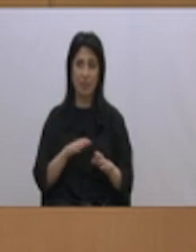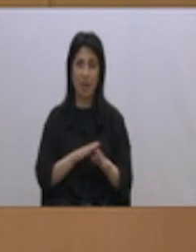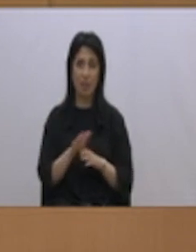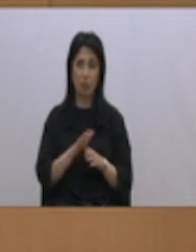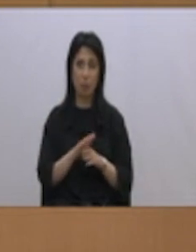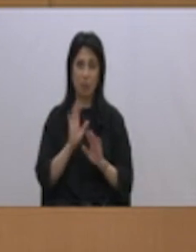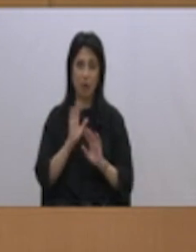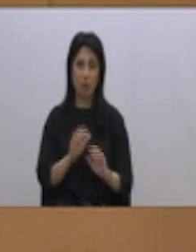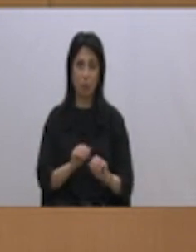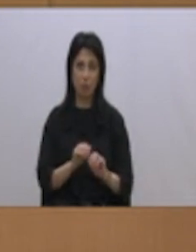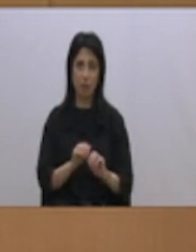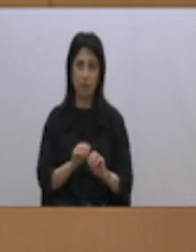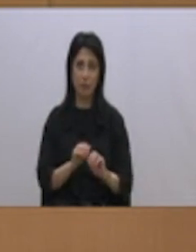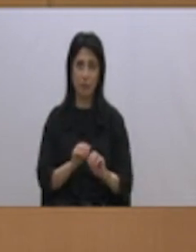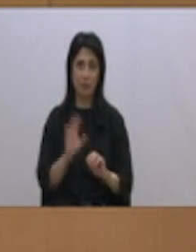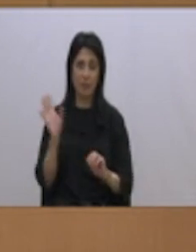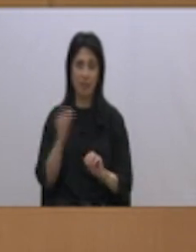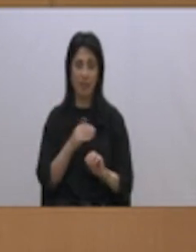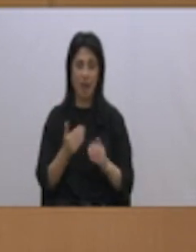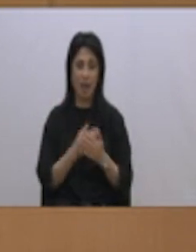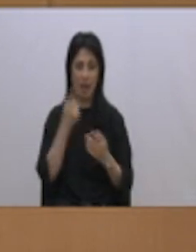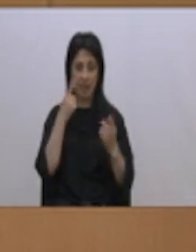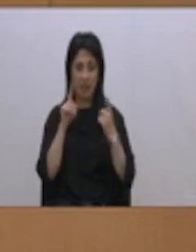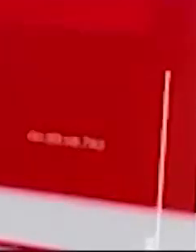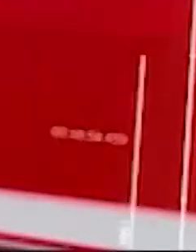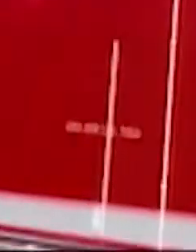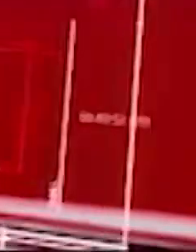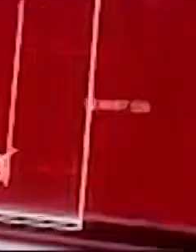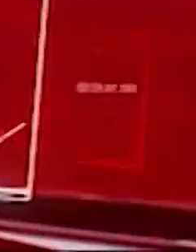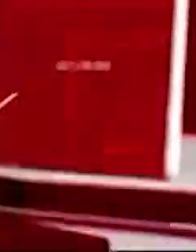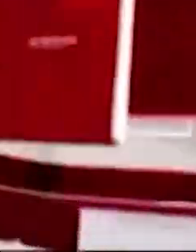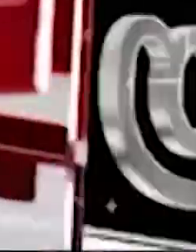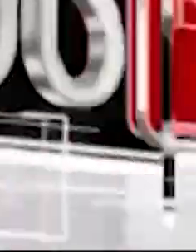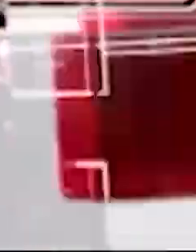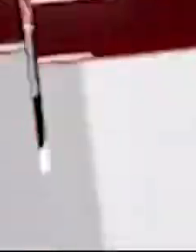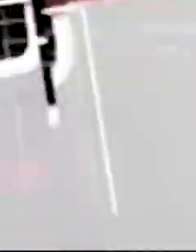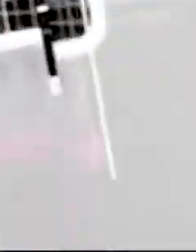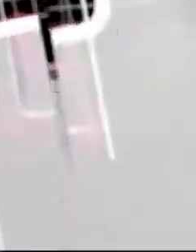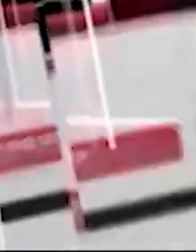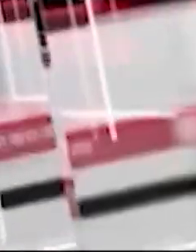ასრულებს და მხარს უჭერს ყველა ახალ ინიციატივას და შემოქმედებით ჯგუფს.